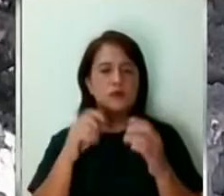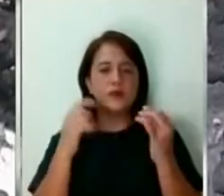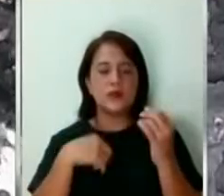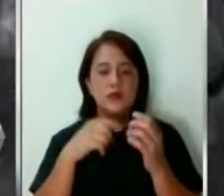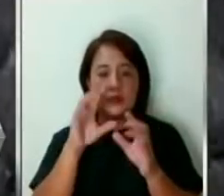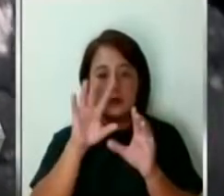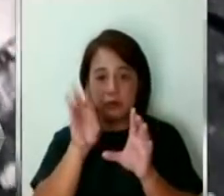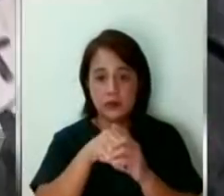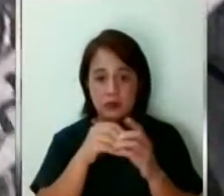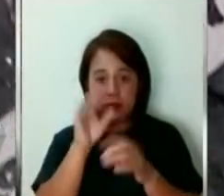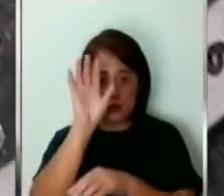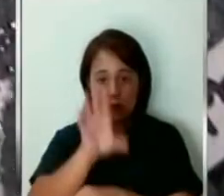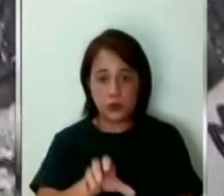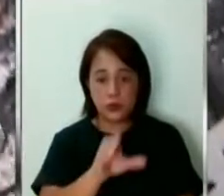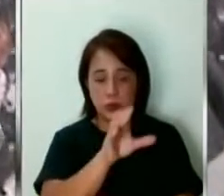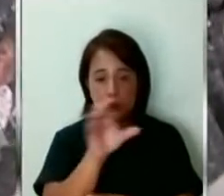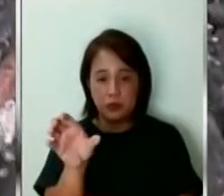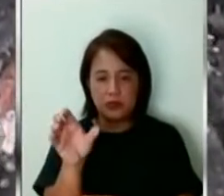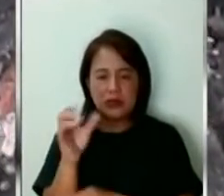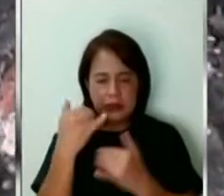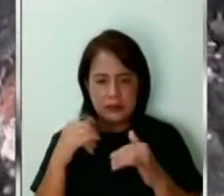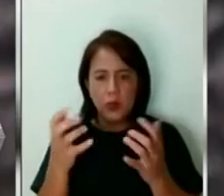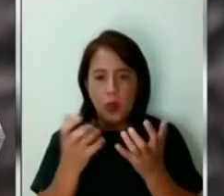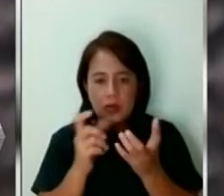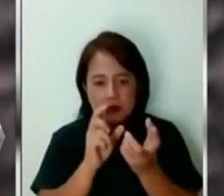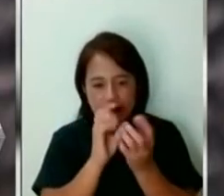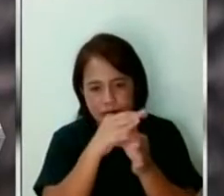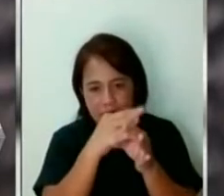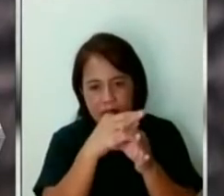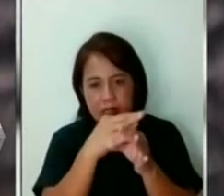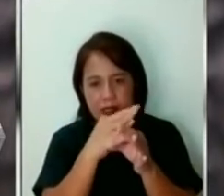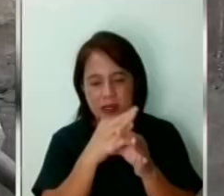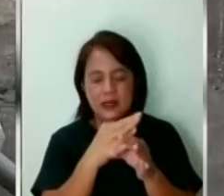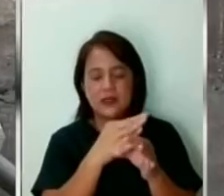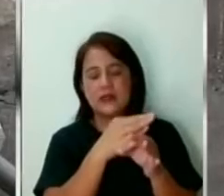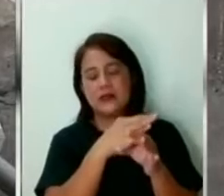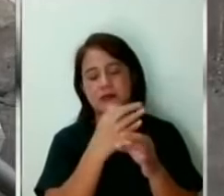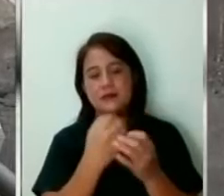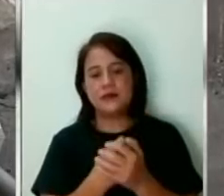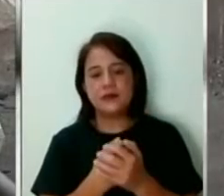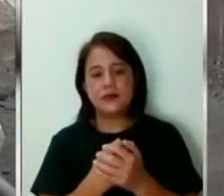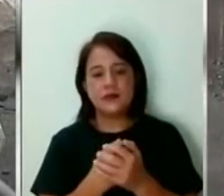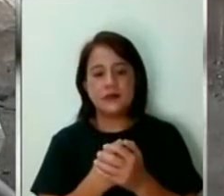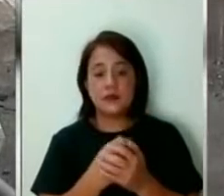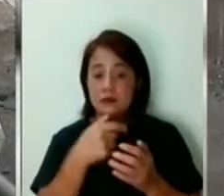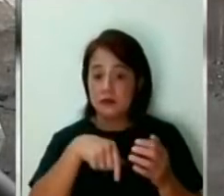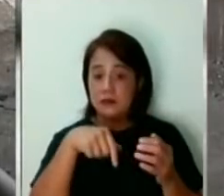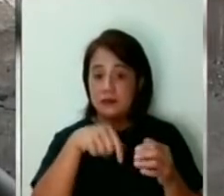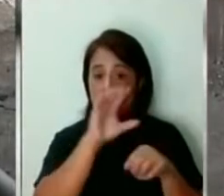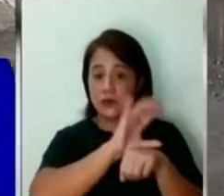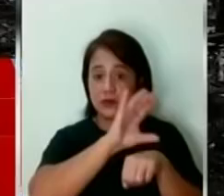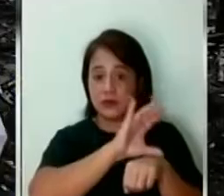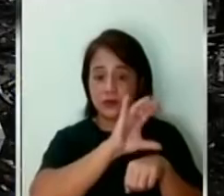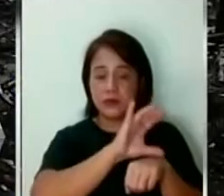sa kanila susubukang i-restore ng simbahan. Well, kung ang simbahan ay